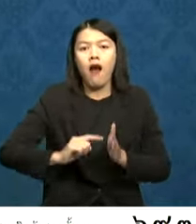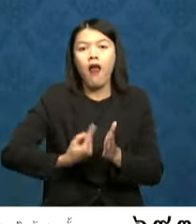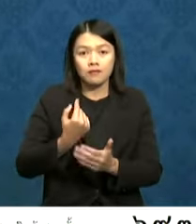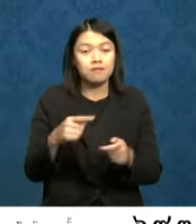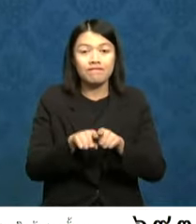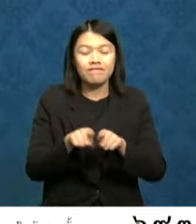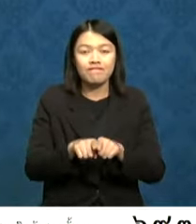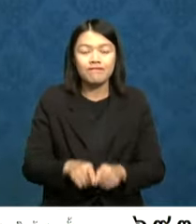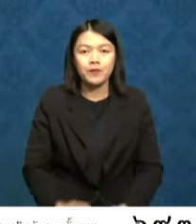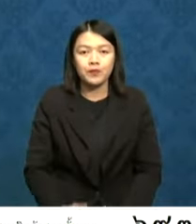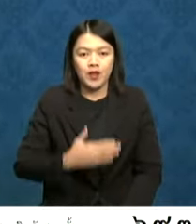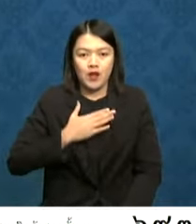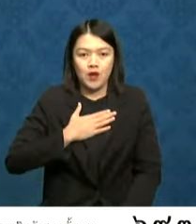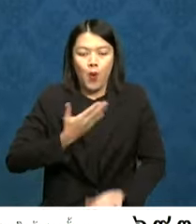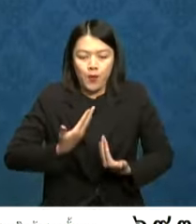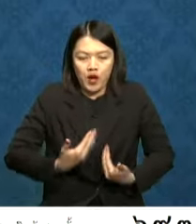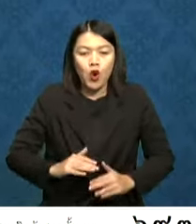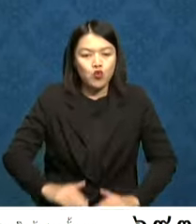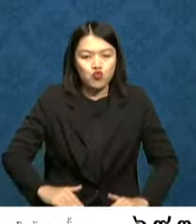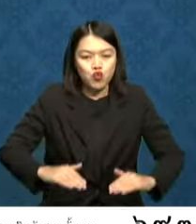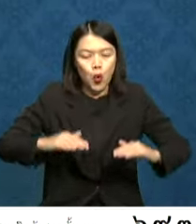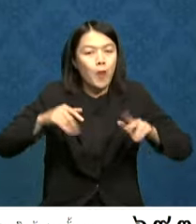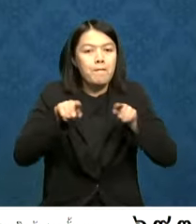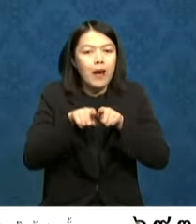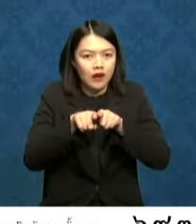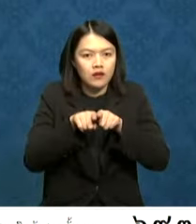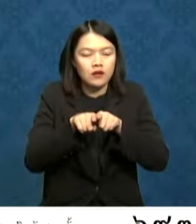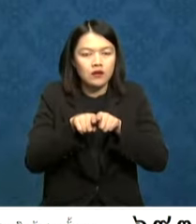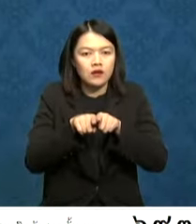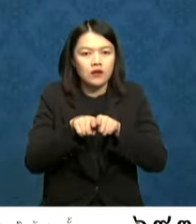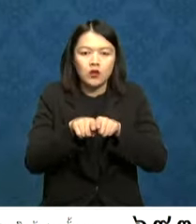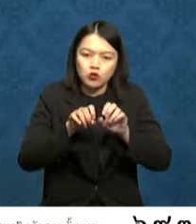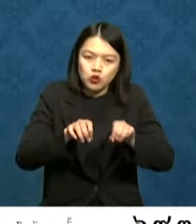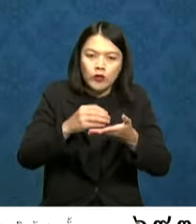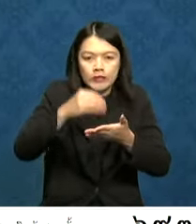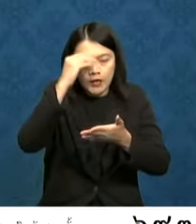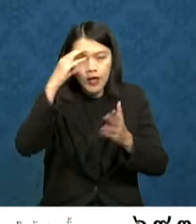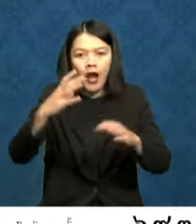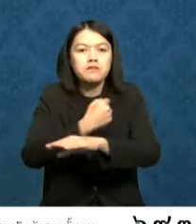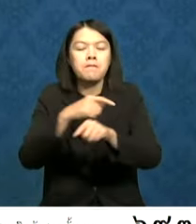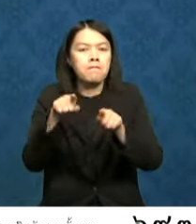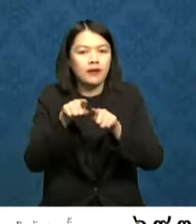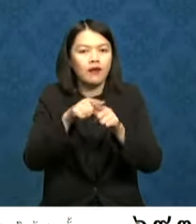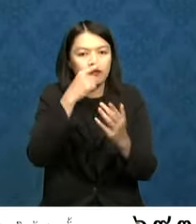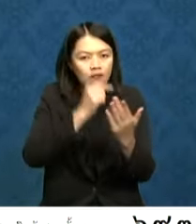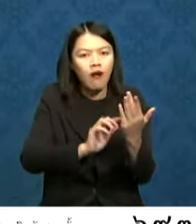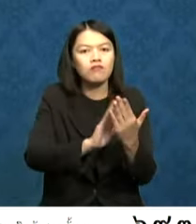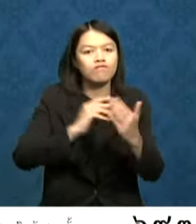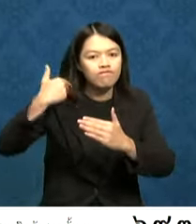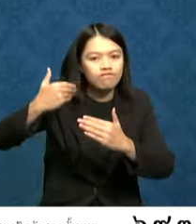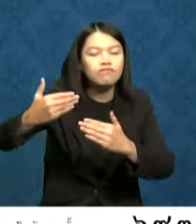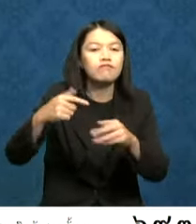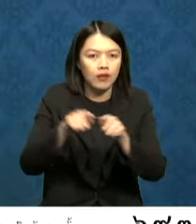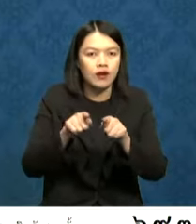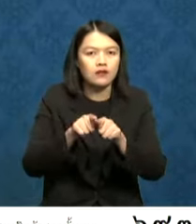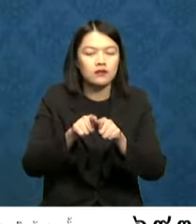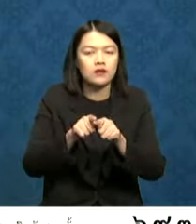ผมและท่านครับเกิดและเติบโตมาในสังคมยุคเดียวกันถูกหล่อหลอมและผ่านสถานการณ์ทางการเมืองในประเทศนี้มาแบบเดียวกันและถ้า